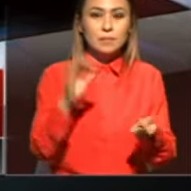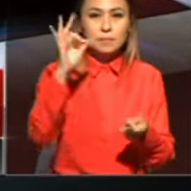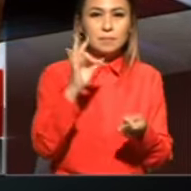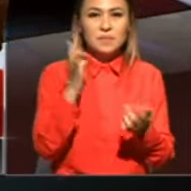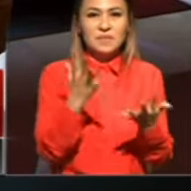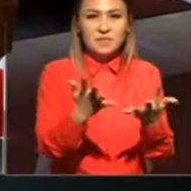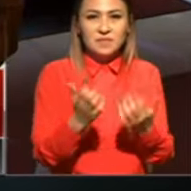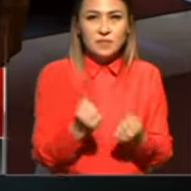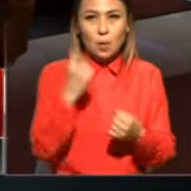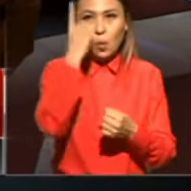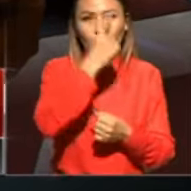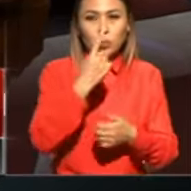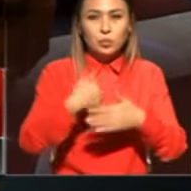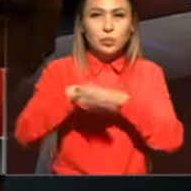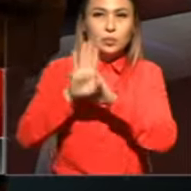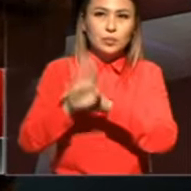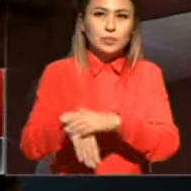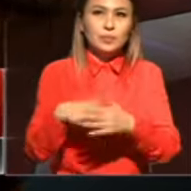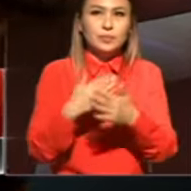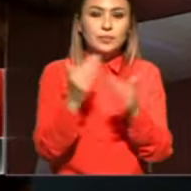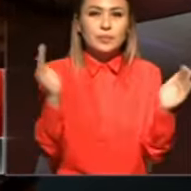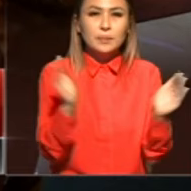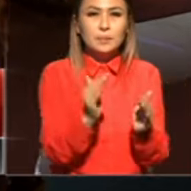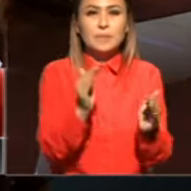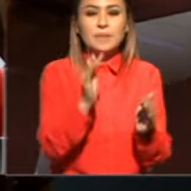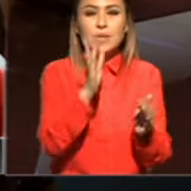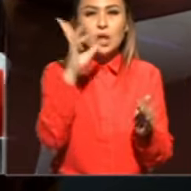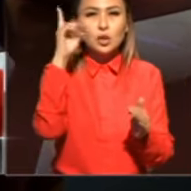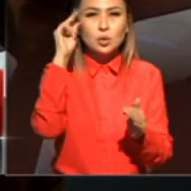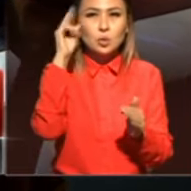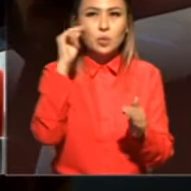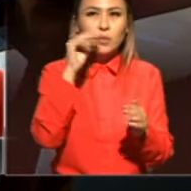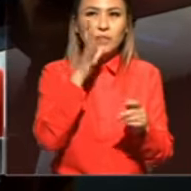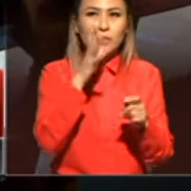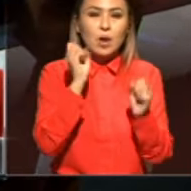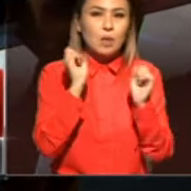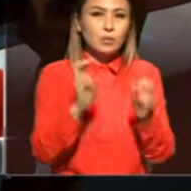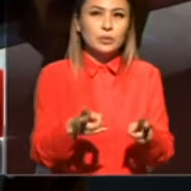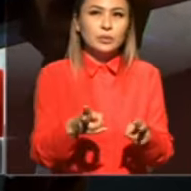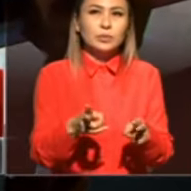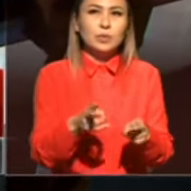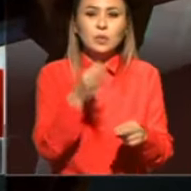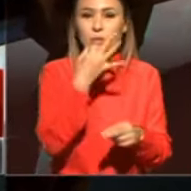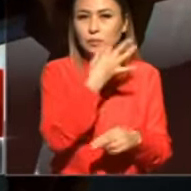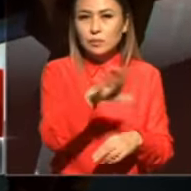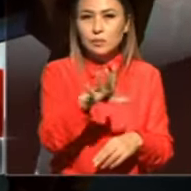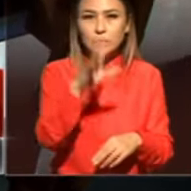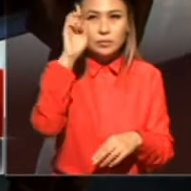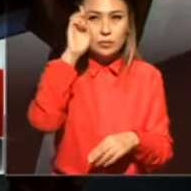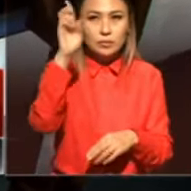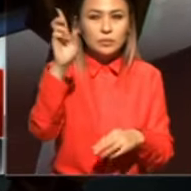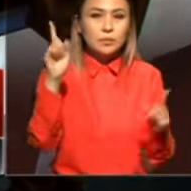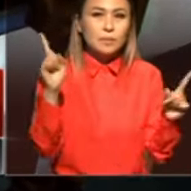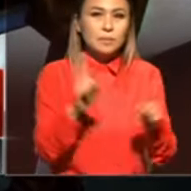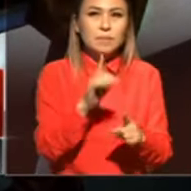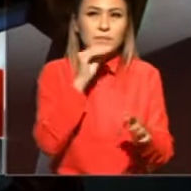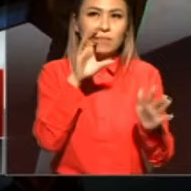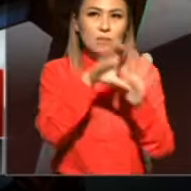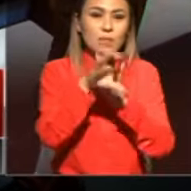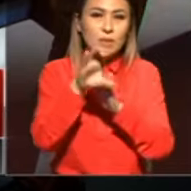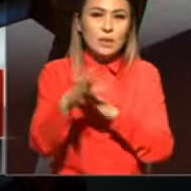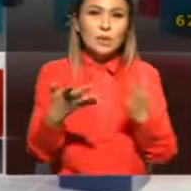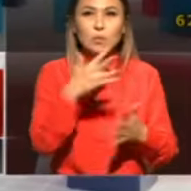алады, бір жылдың ішінде кетіп қалады. Бұндай қысқа мерзімді инвесторлар қауіпті. Кез келген елге қысқа мерзімді инвесторлар көбейетін